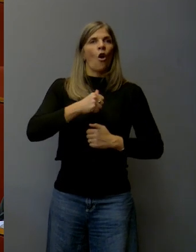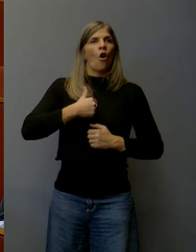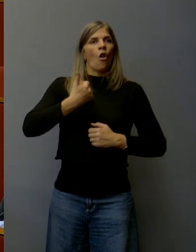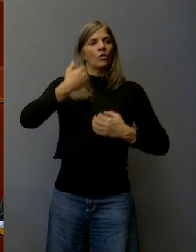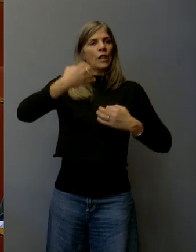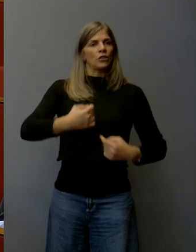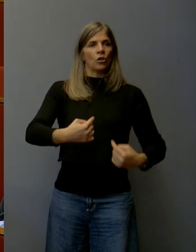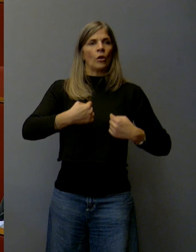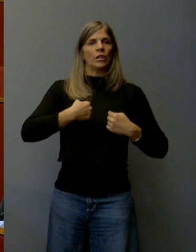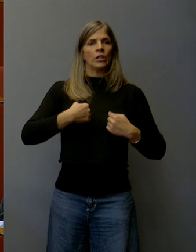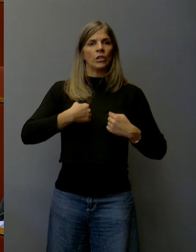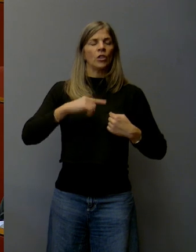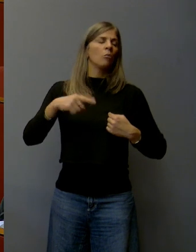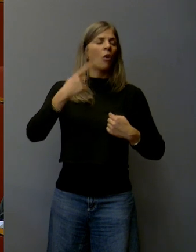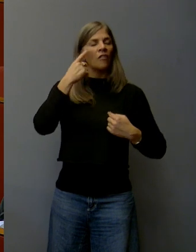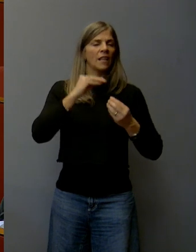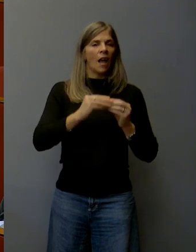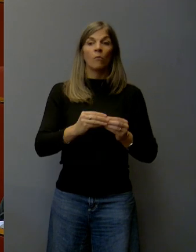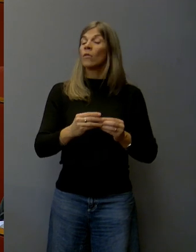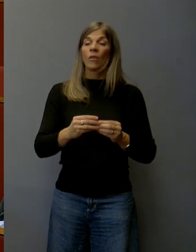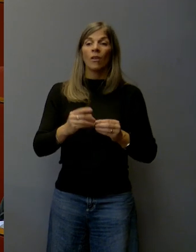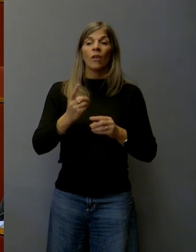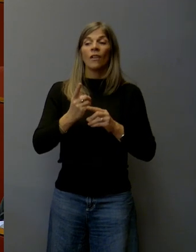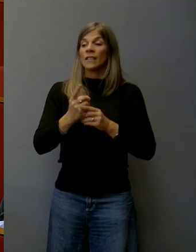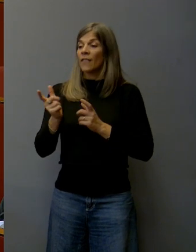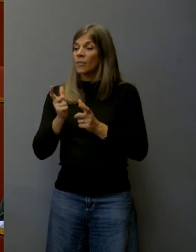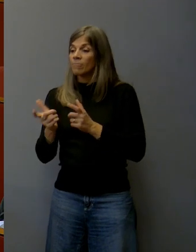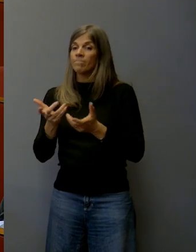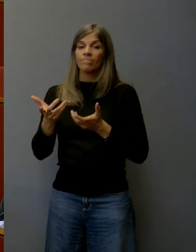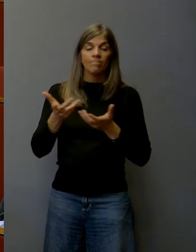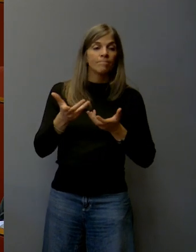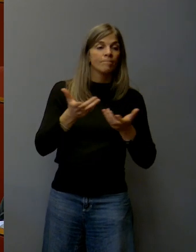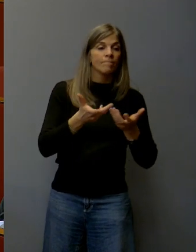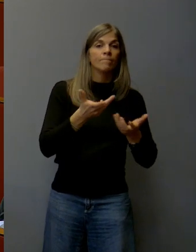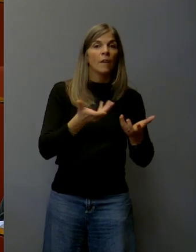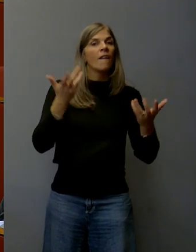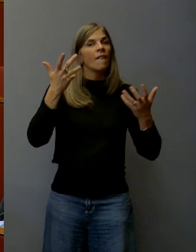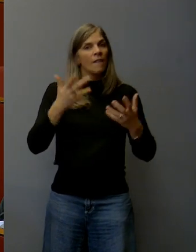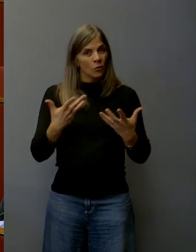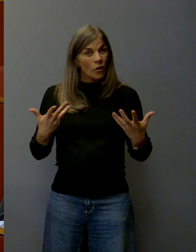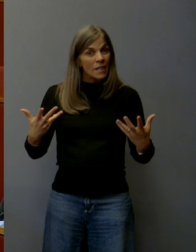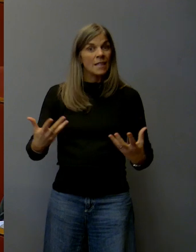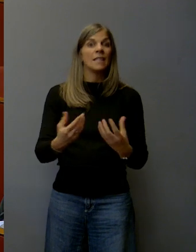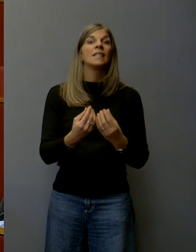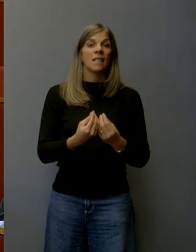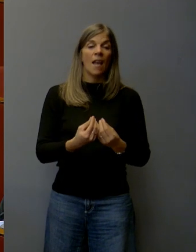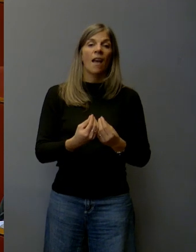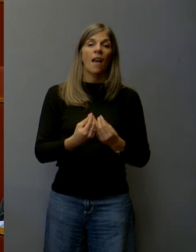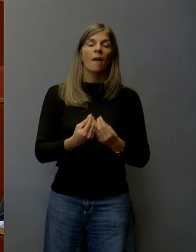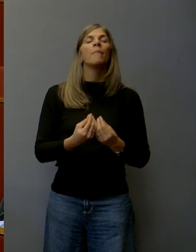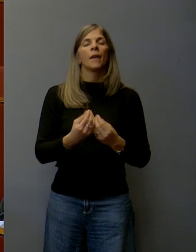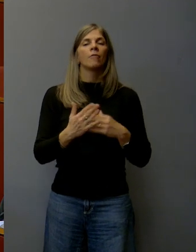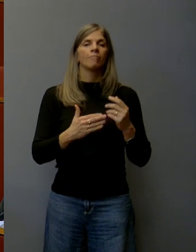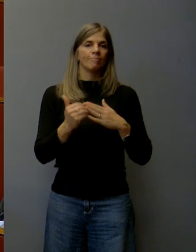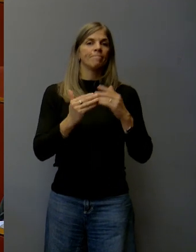Capisco che sia uno sforzo e che magari interessi poco però andrebbe costruito così e non costruito